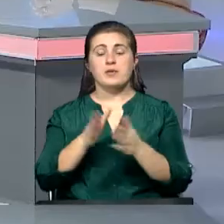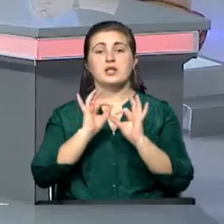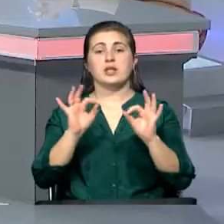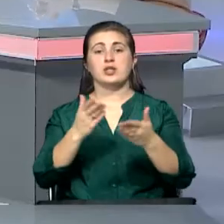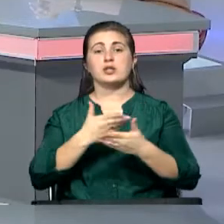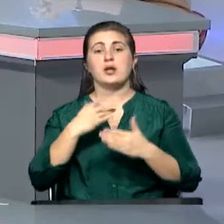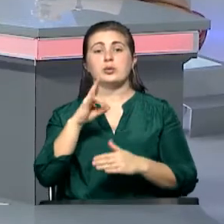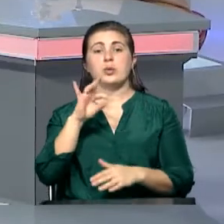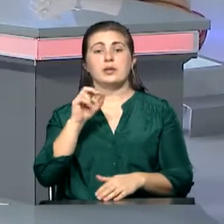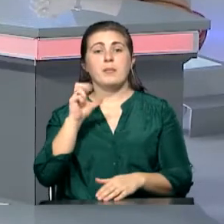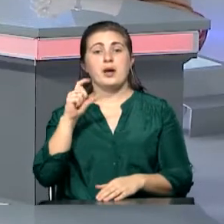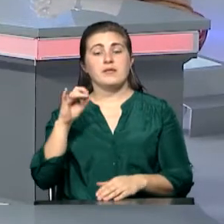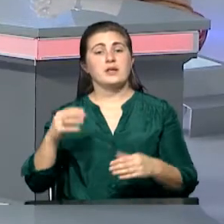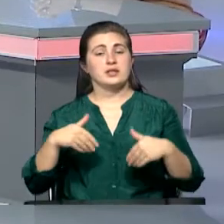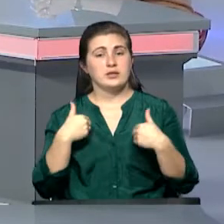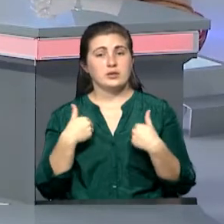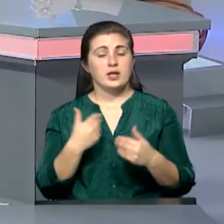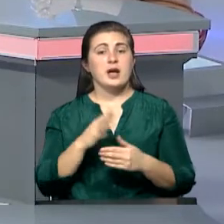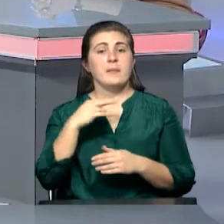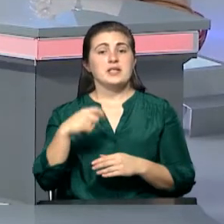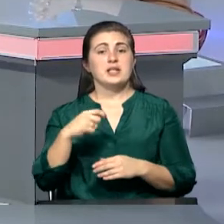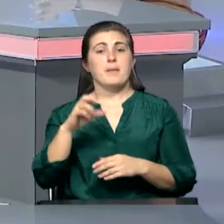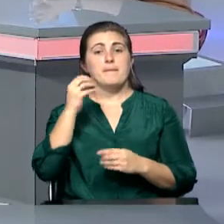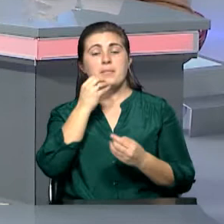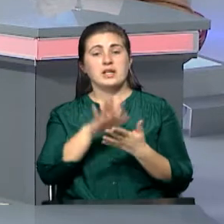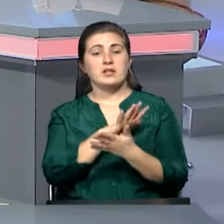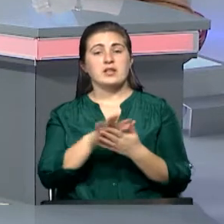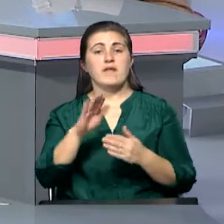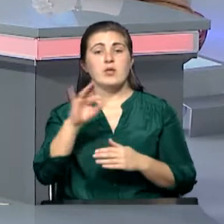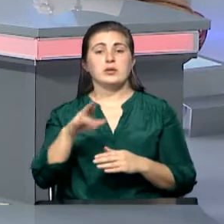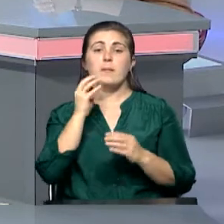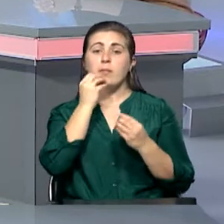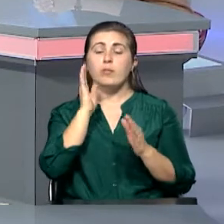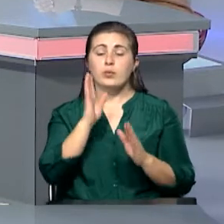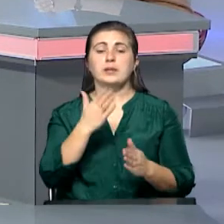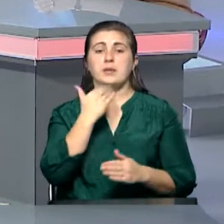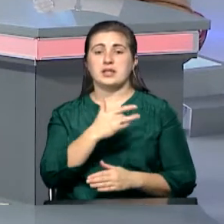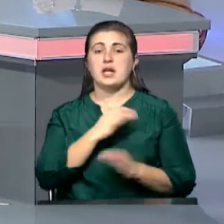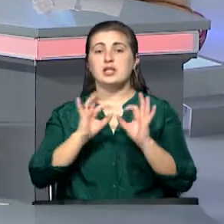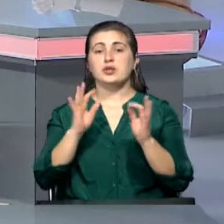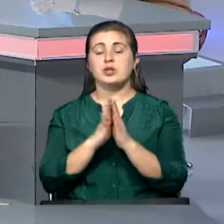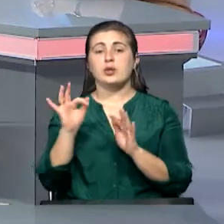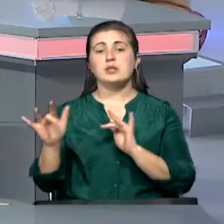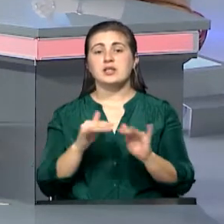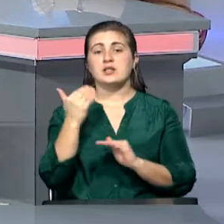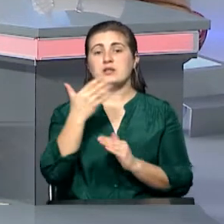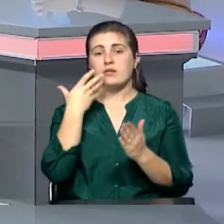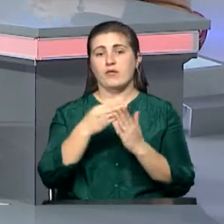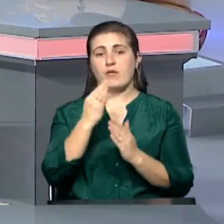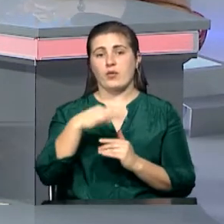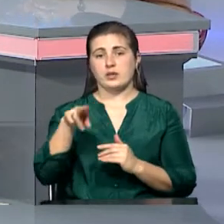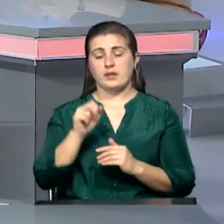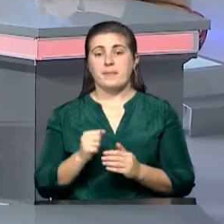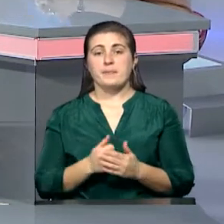расскажет Нуна Бахарева. Здравствуйте. Здравствуйте. Президент благотворительного фонда «Будьте милосердны». Так, расскажите, пожалуйста, о деятельности своего фонда.